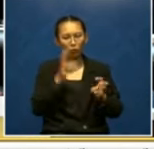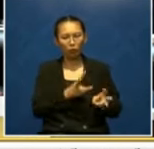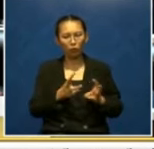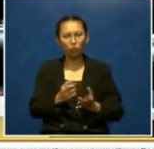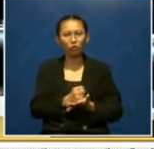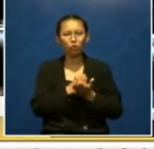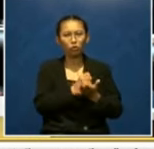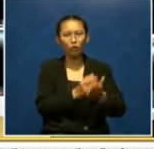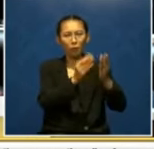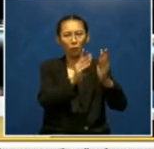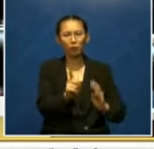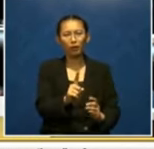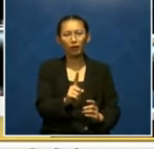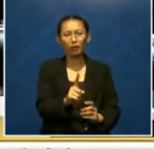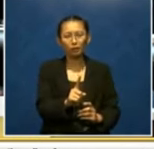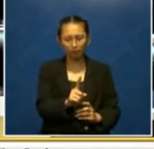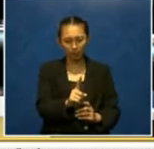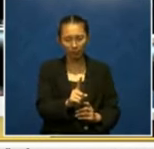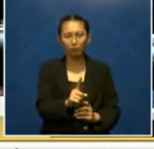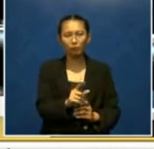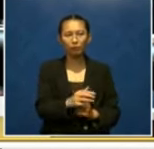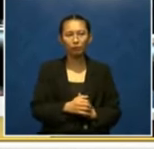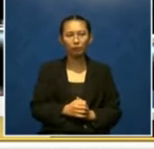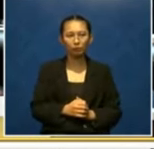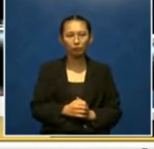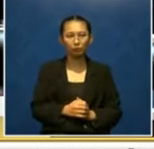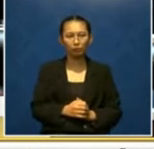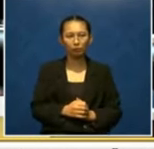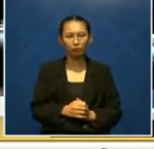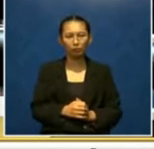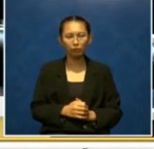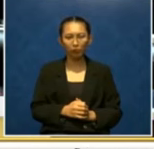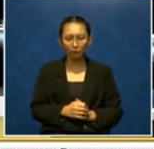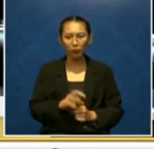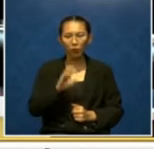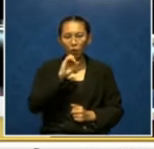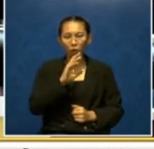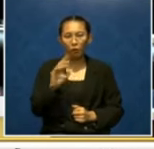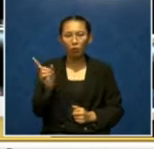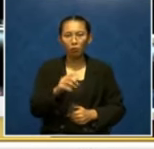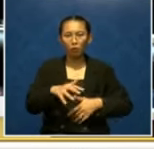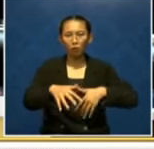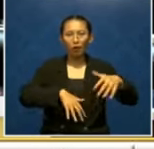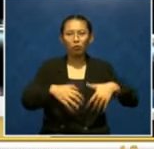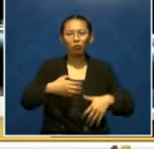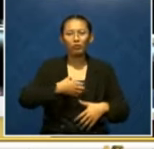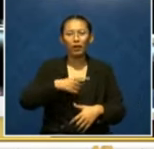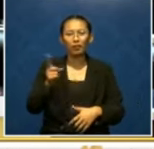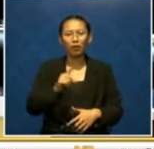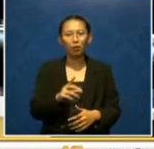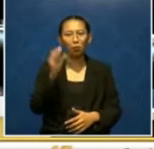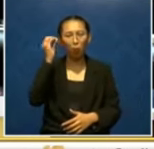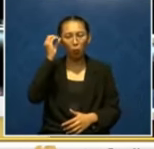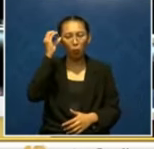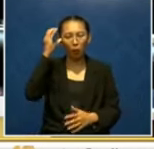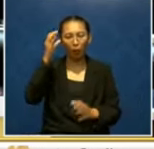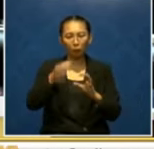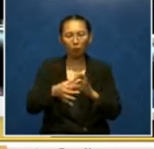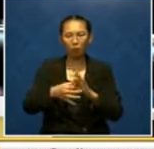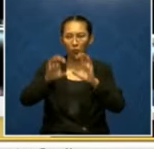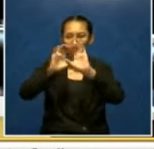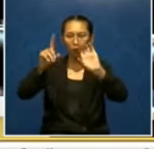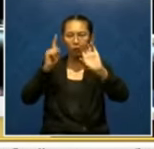หลือพ่อแม่พี่น้องประชาชนได้อย่างไรบ้างก็ย้ำนะคะว่าประชาชนคนไทยต้องการเพียงแค่ข้อมูลและความชัดเจนจากท